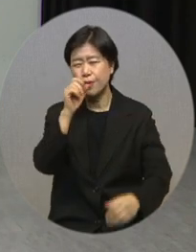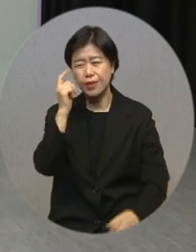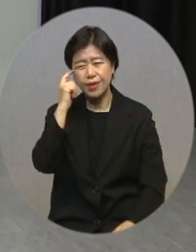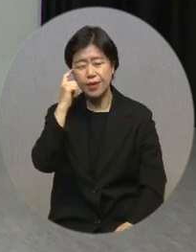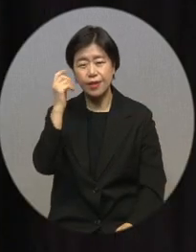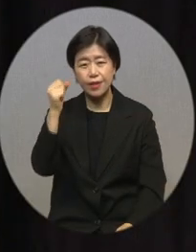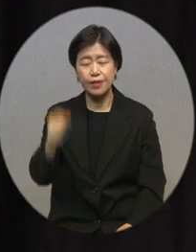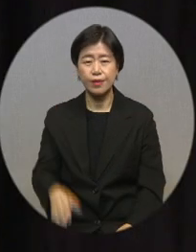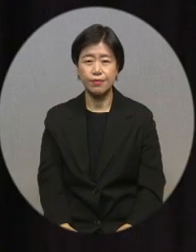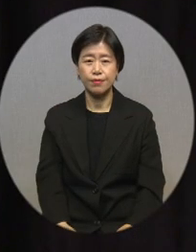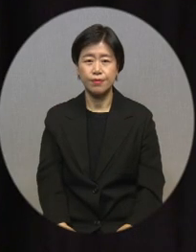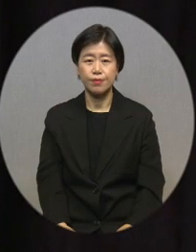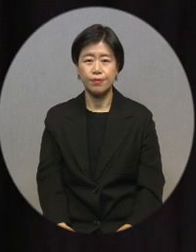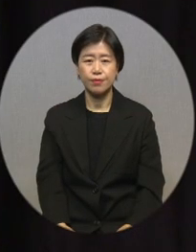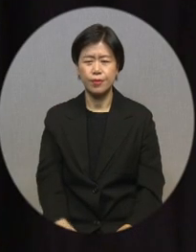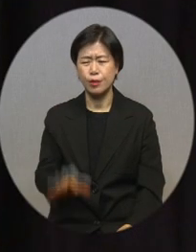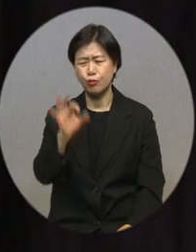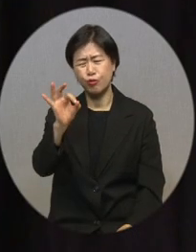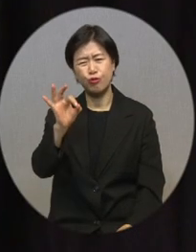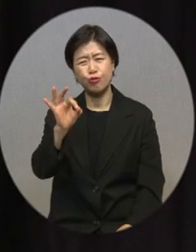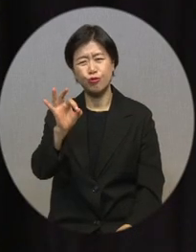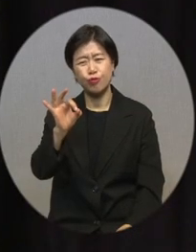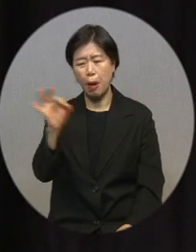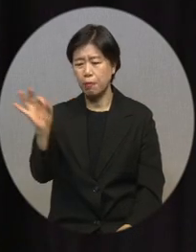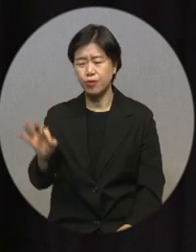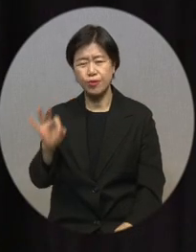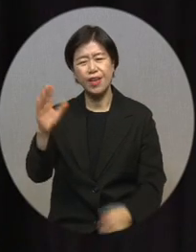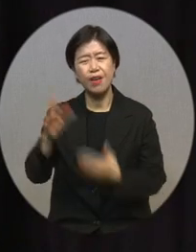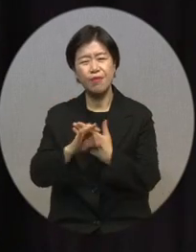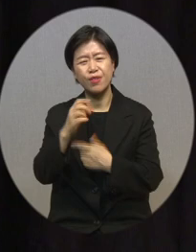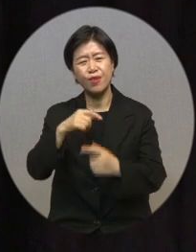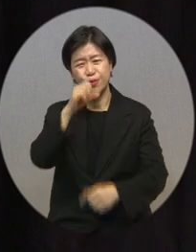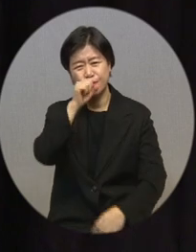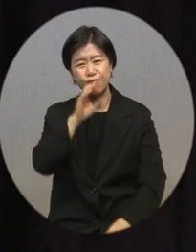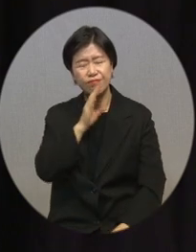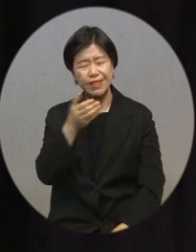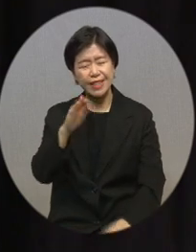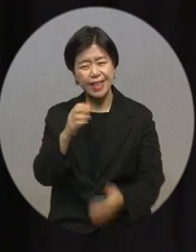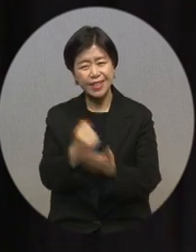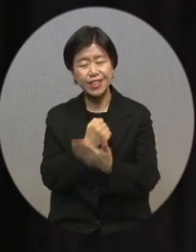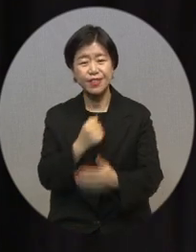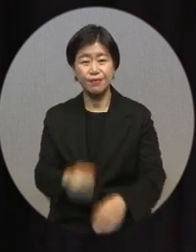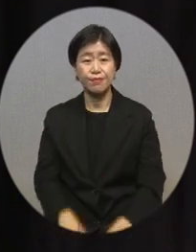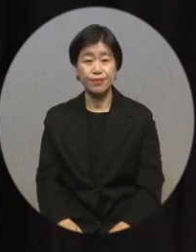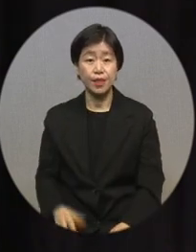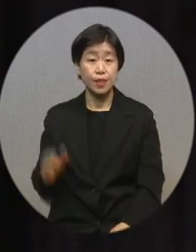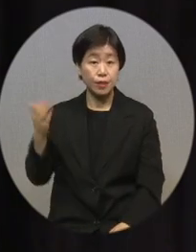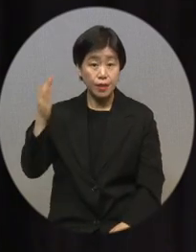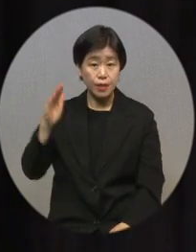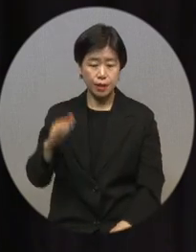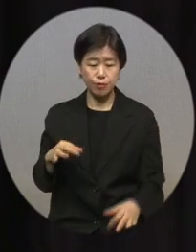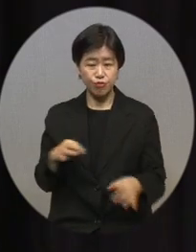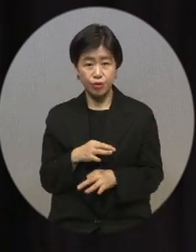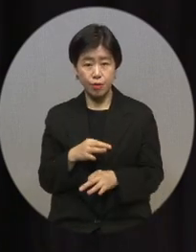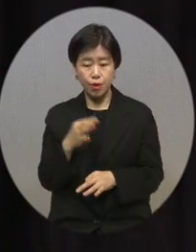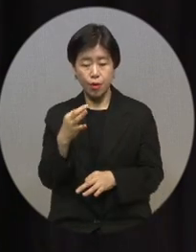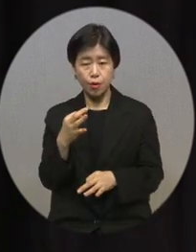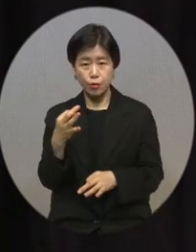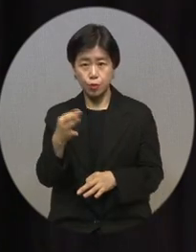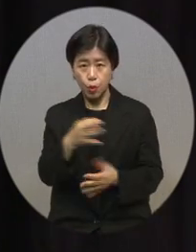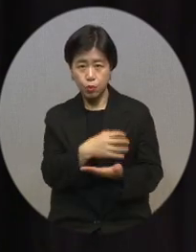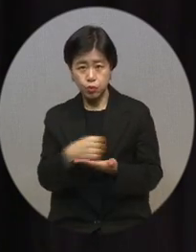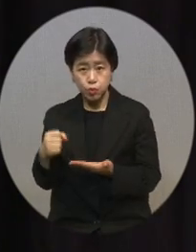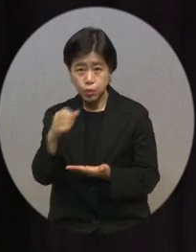어렵겠죠. 네. 그리고요. 최근 그 부정수급 등 그 산재보험제도 전반에 대한 강도